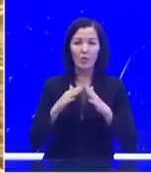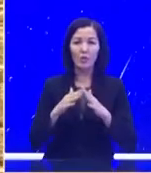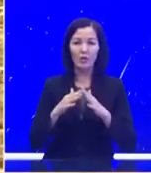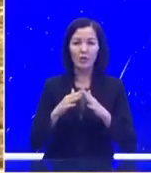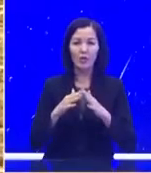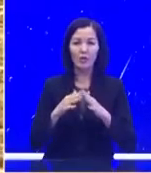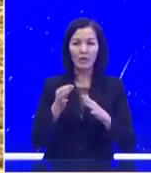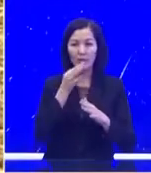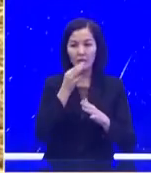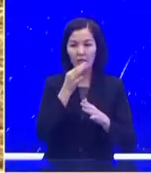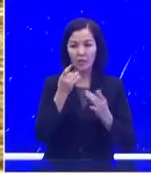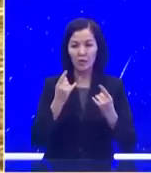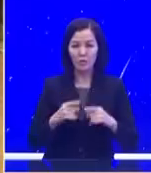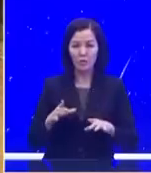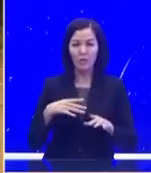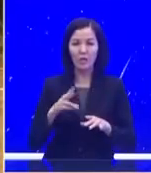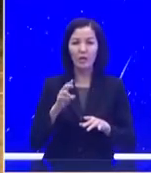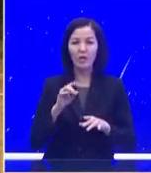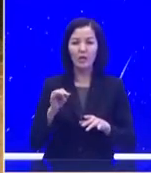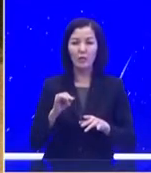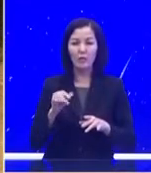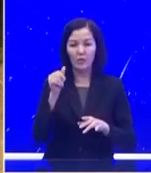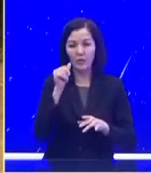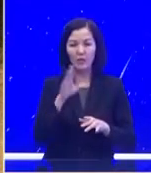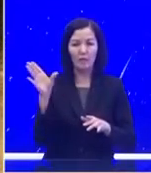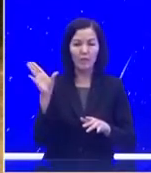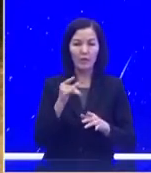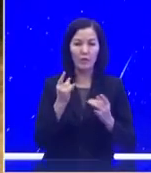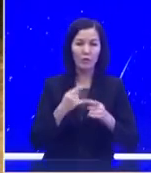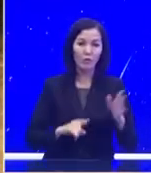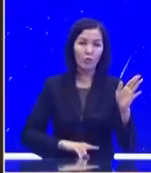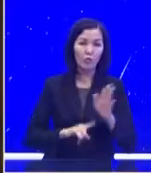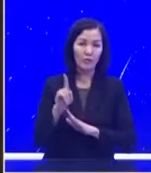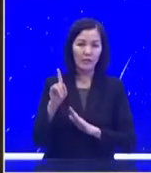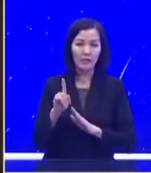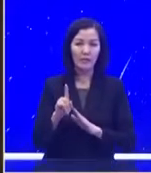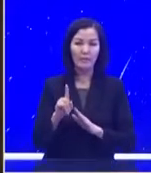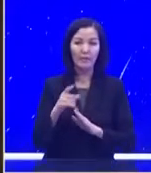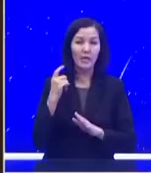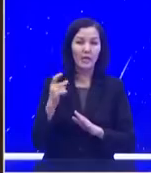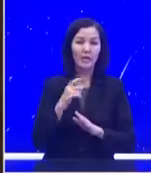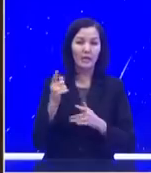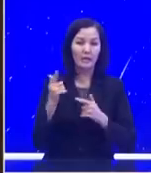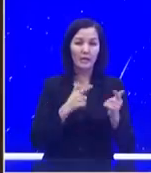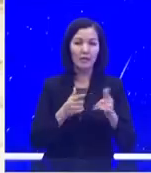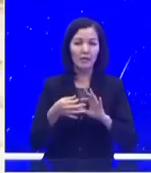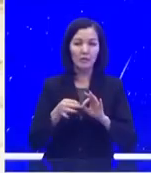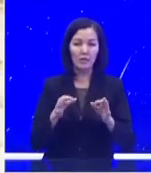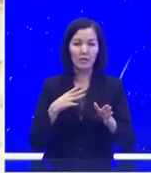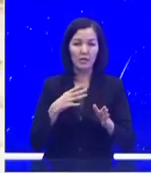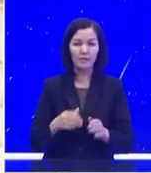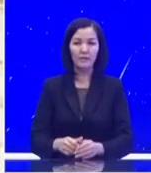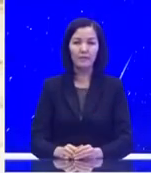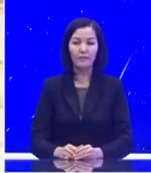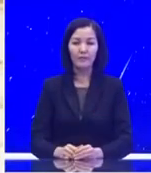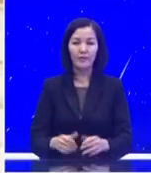қойлар ерте төлдеген. Наурыз айының аяғында барлығы жаппай төлдейді дейді қожалық иесі. Оған дайындық жұмыстары қызу. Сиыр